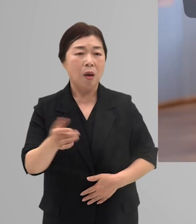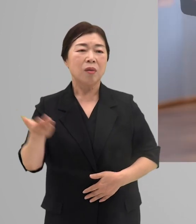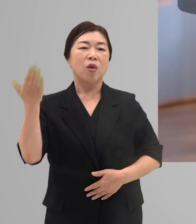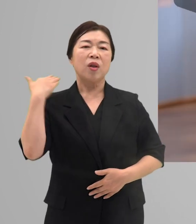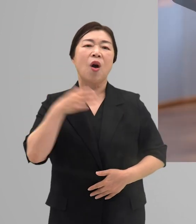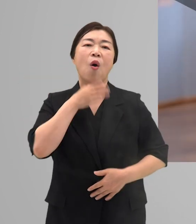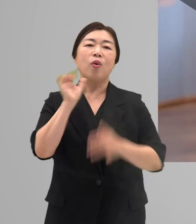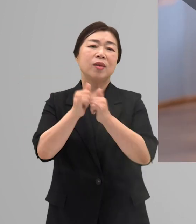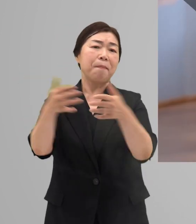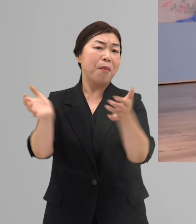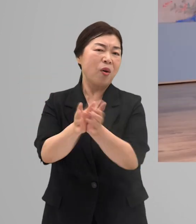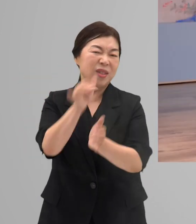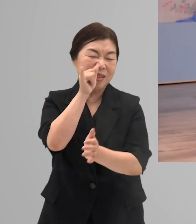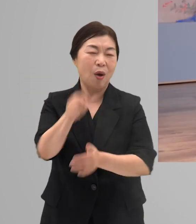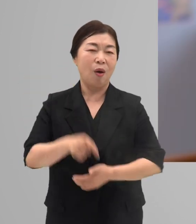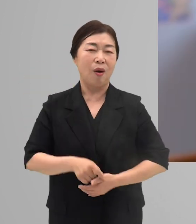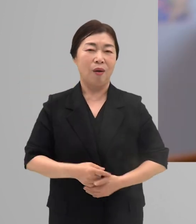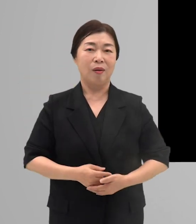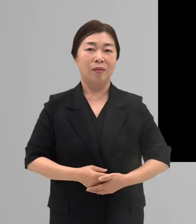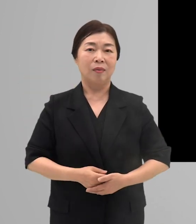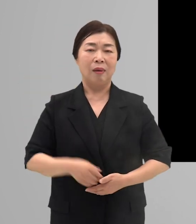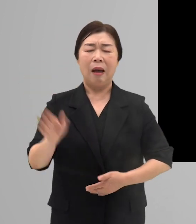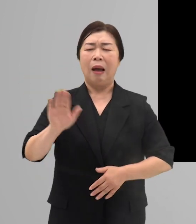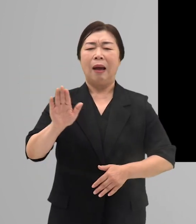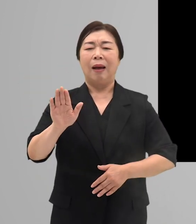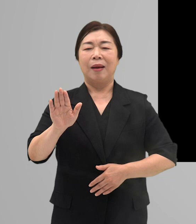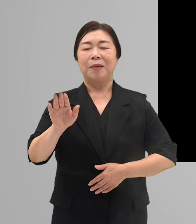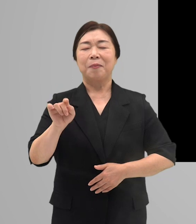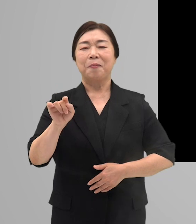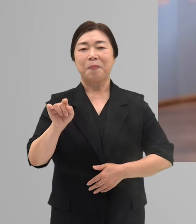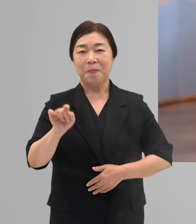어르신 편. 시니어 편. 네네. 그때는 그러니까